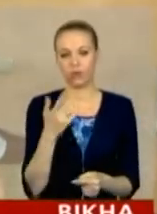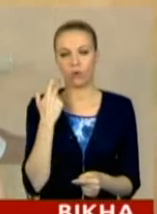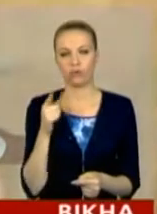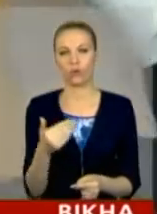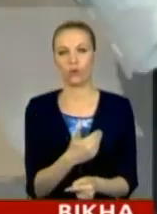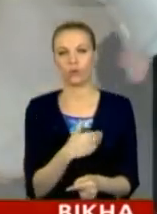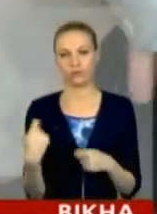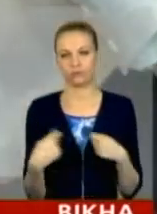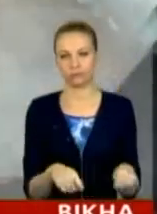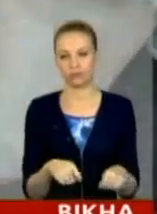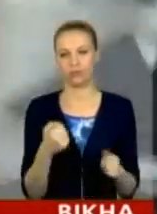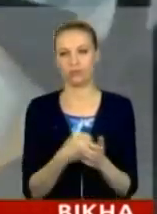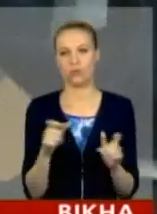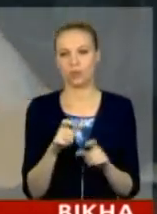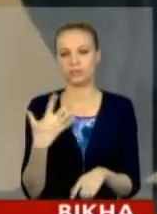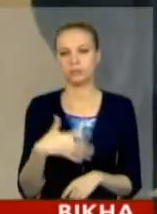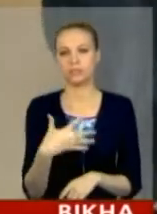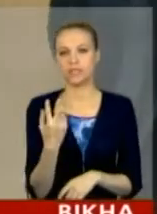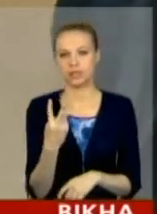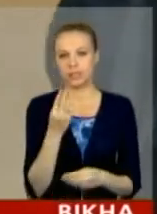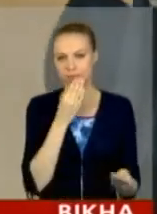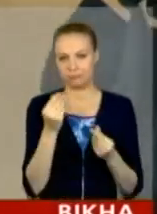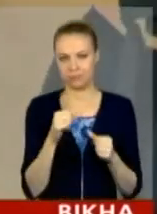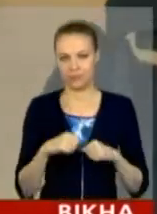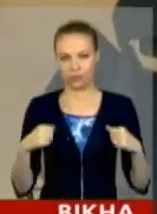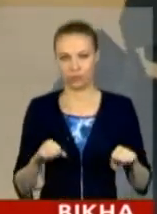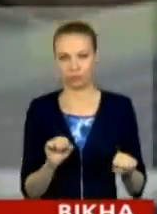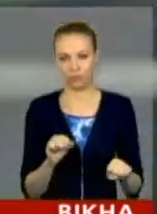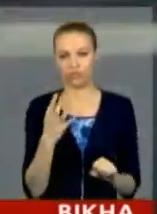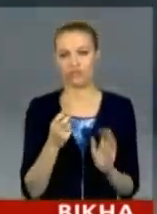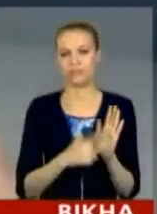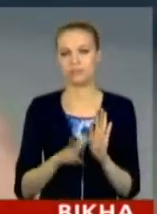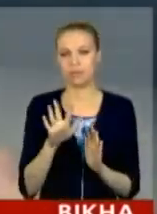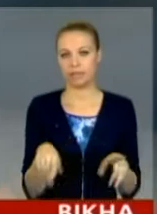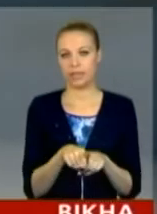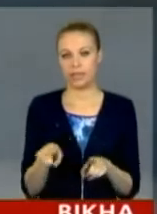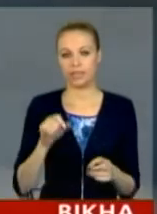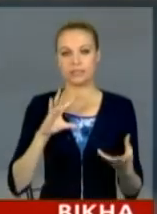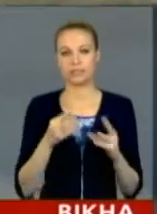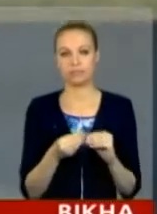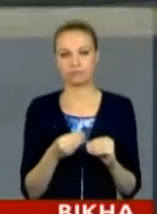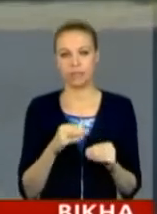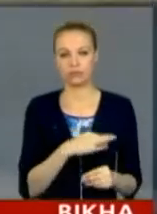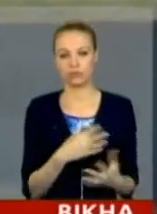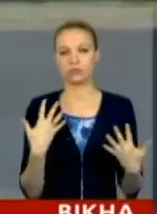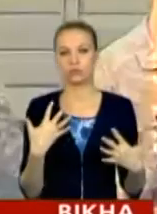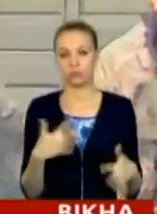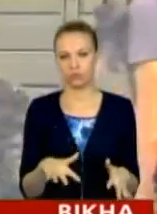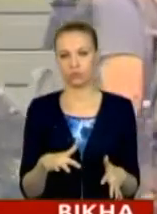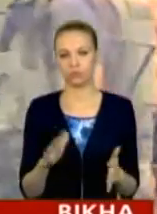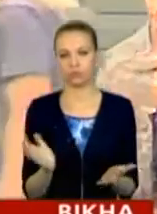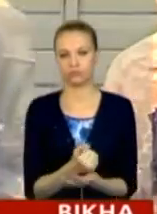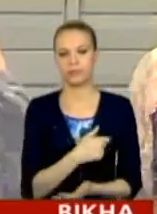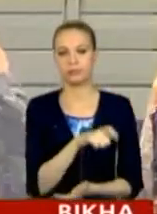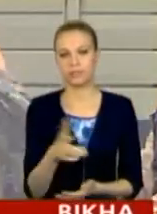ті намагалися збути до магазину 53 псевдожилети. Ще 85 таких, за даними слідчих, уже дійшли бійців,